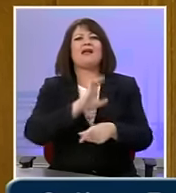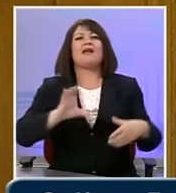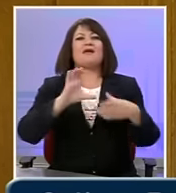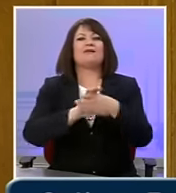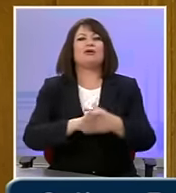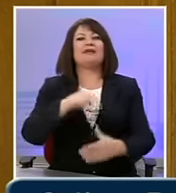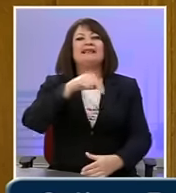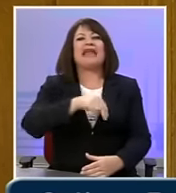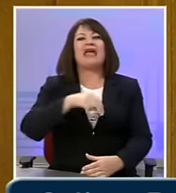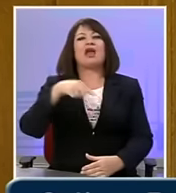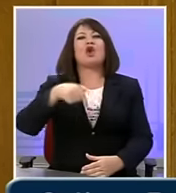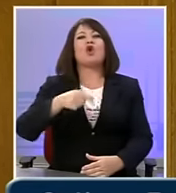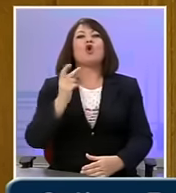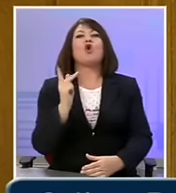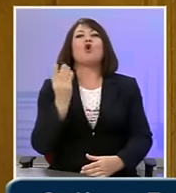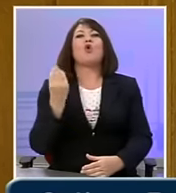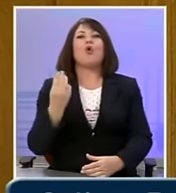Ντεγκόλ το